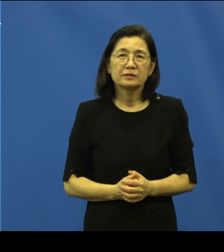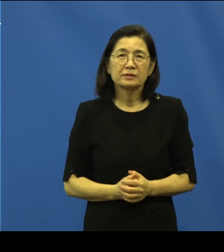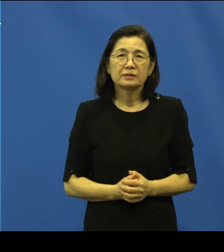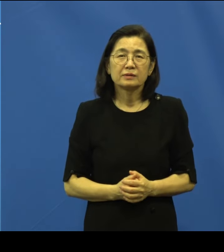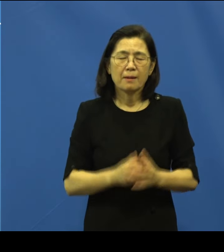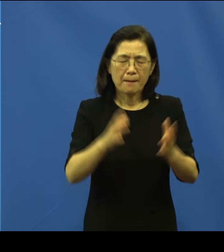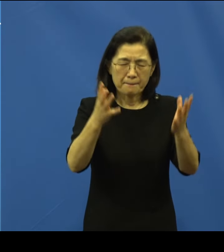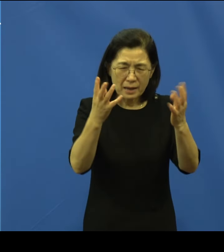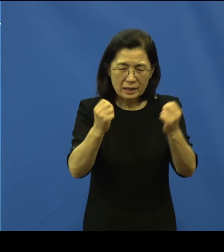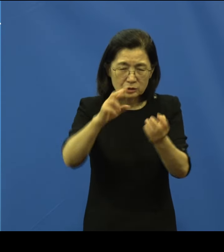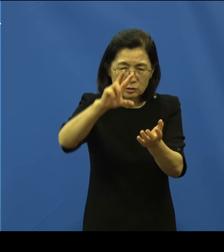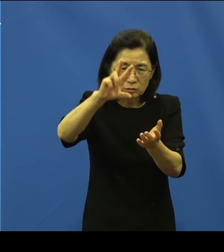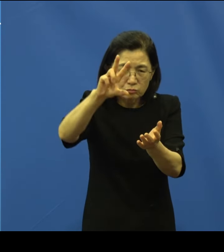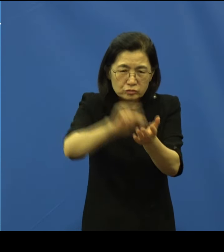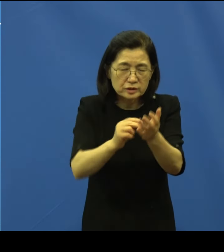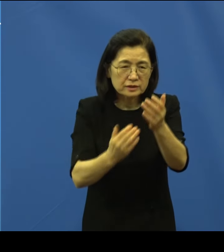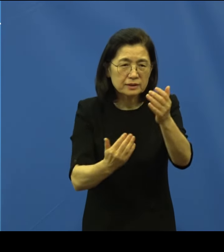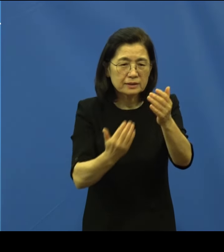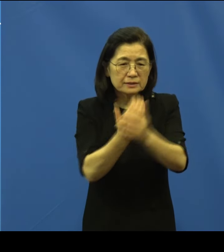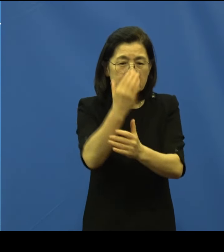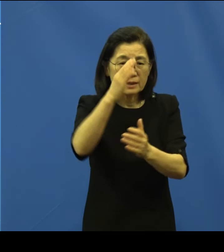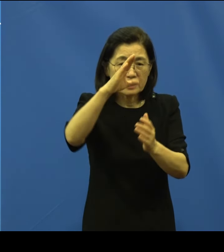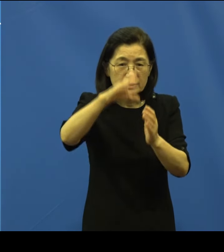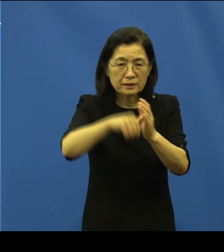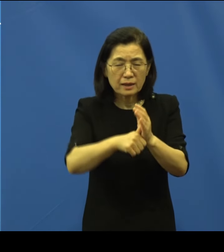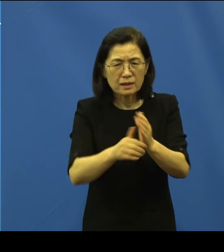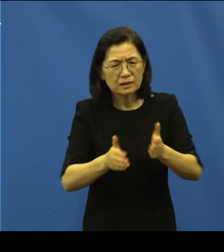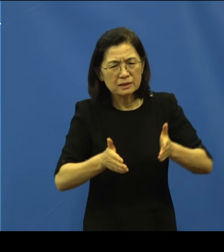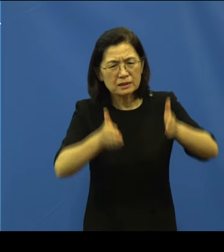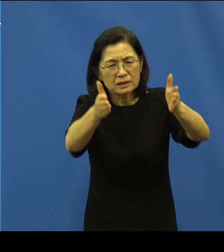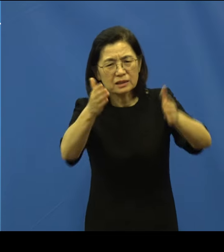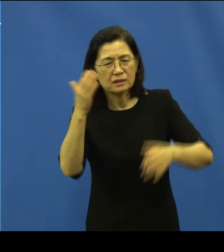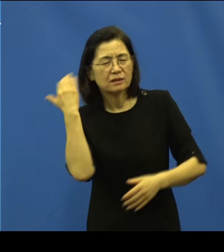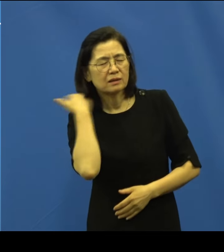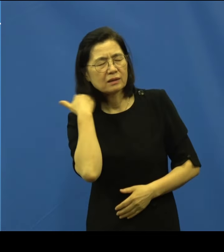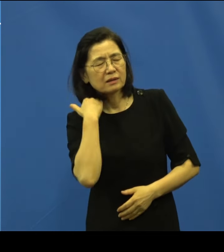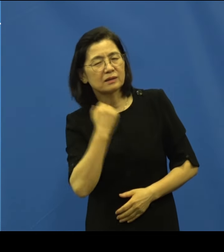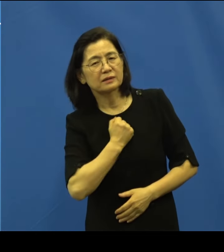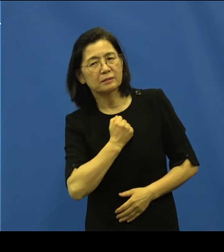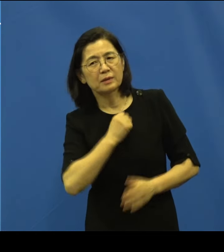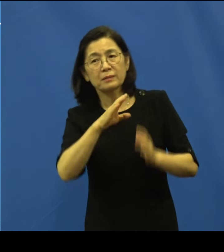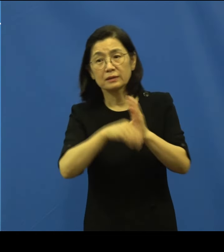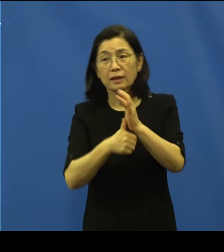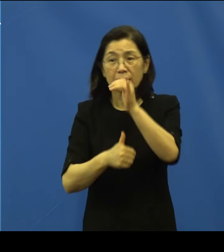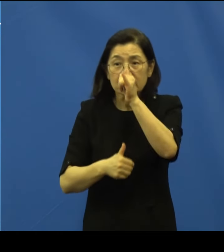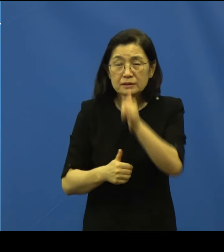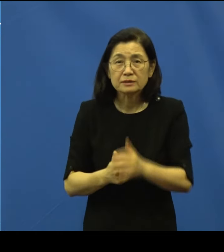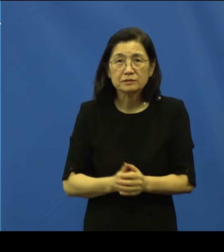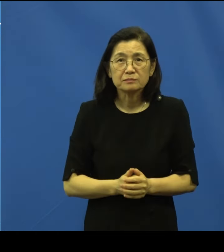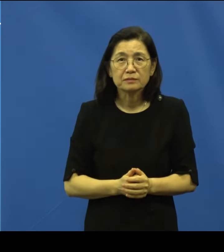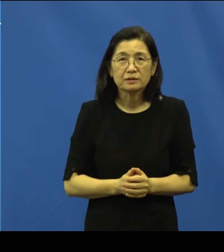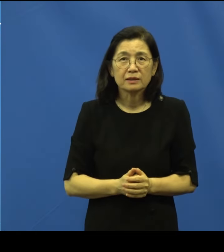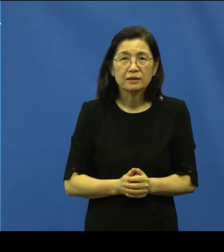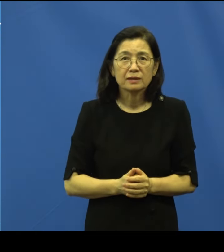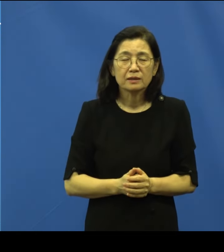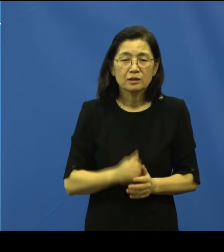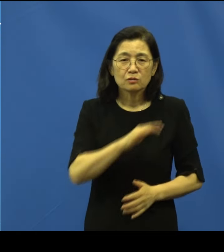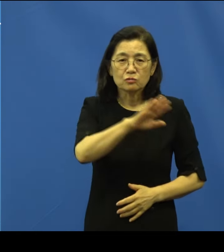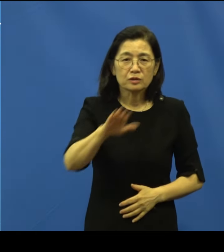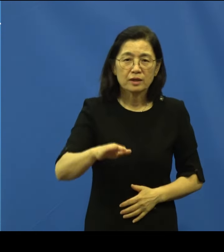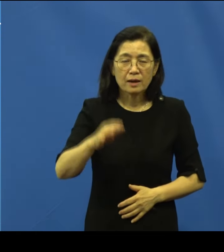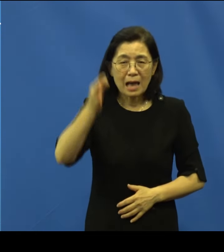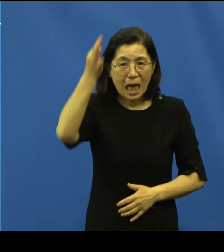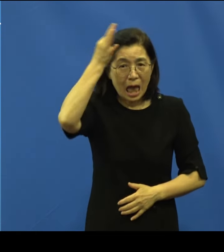무수한 문제들이 들이닥칠 때 때로는 길이 보이지 않아요. 우리는 엘리사의 사왕과 같은 상황에 빠질 때가